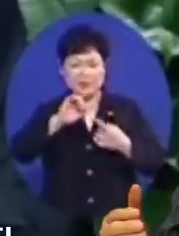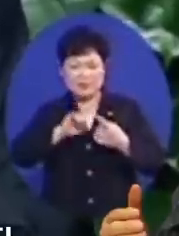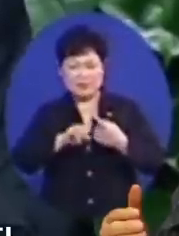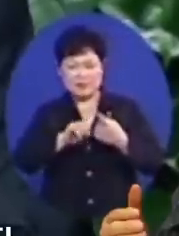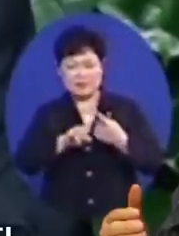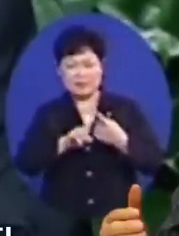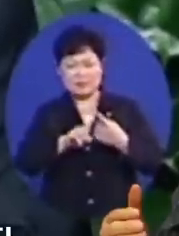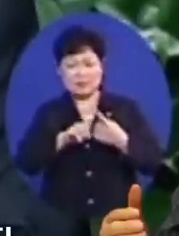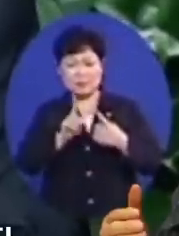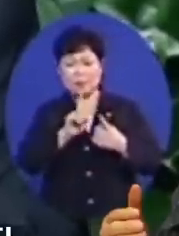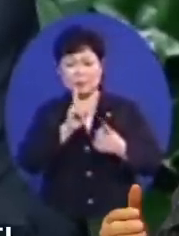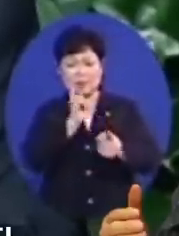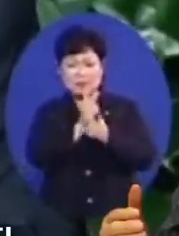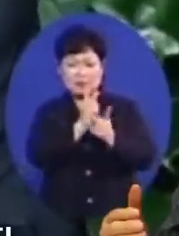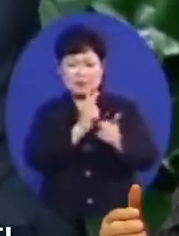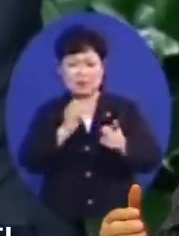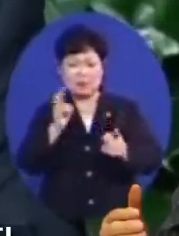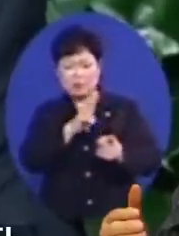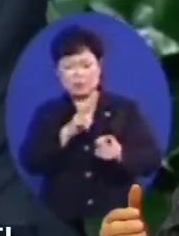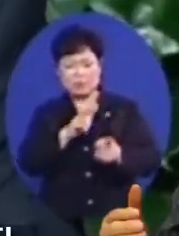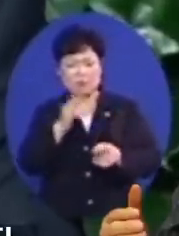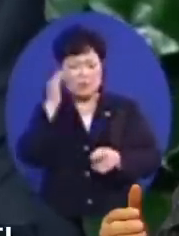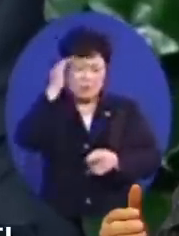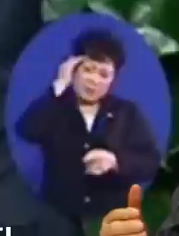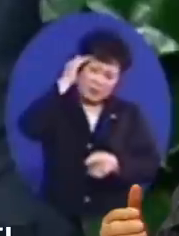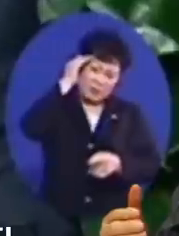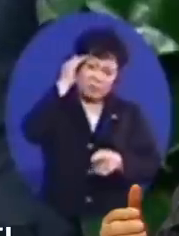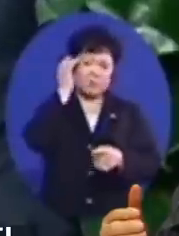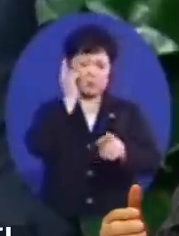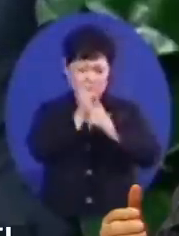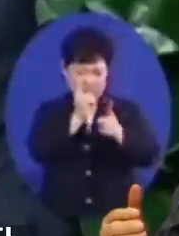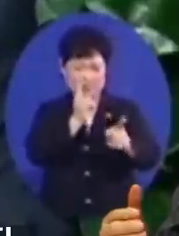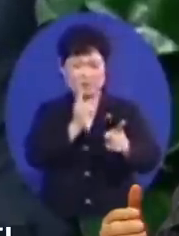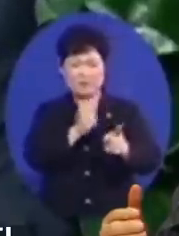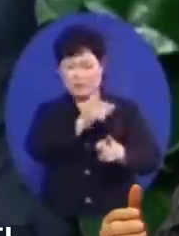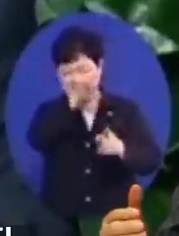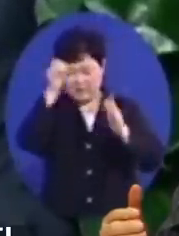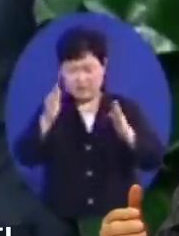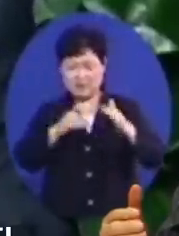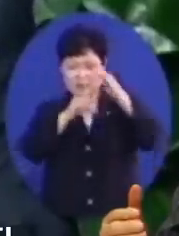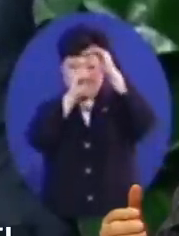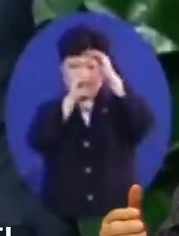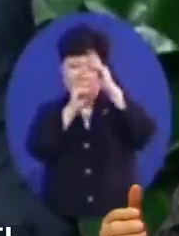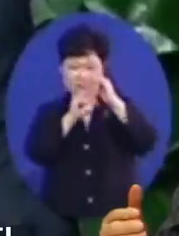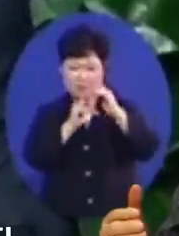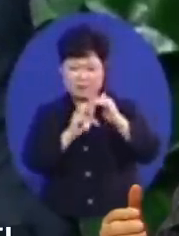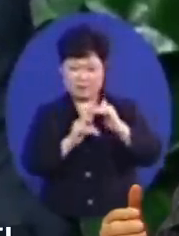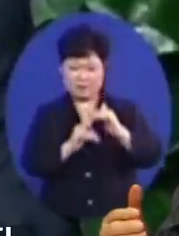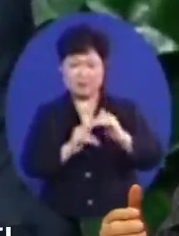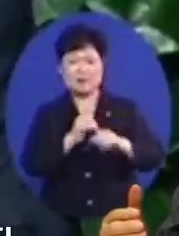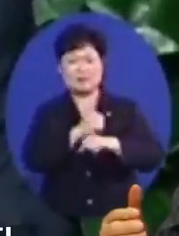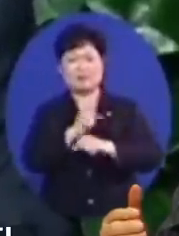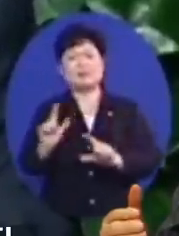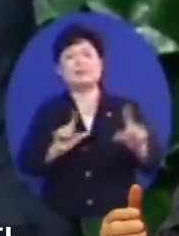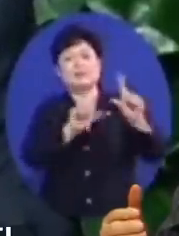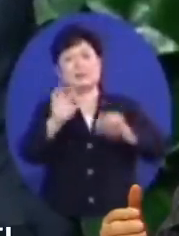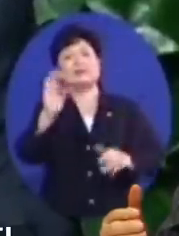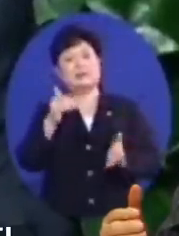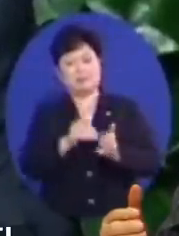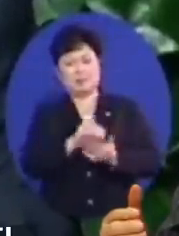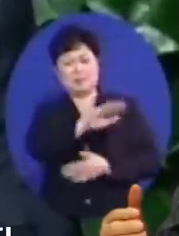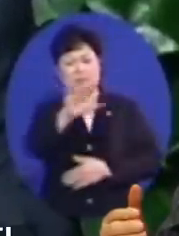일어서면 또 다른 돌이 오면 또 그걸 디디고 일어서고 인생은 이러한 과정에서 살아가는 것입니다.